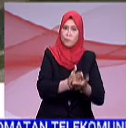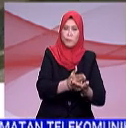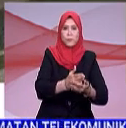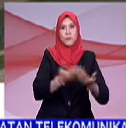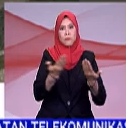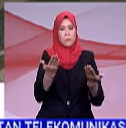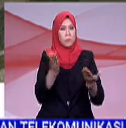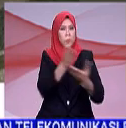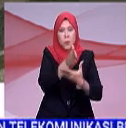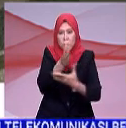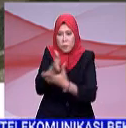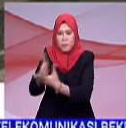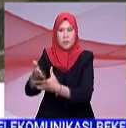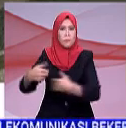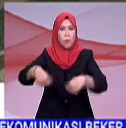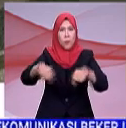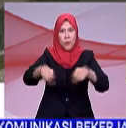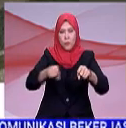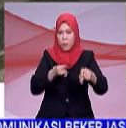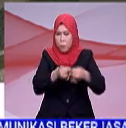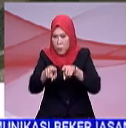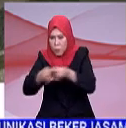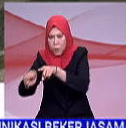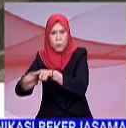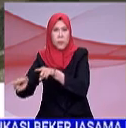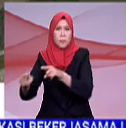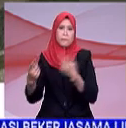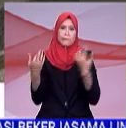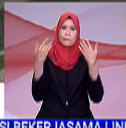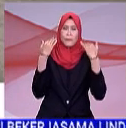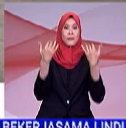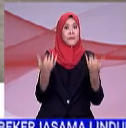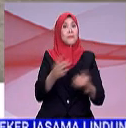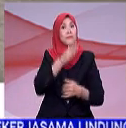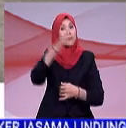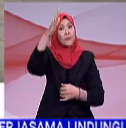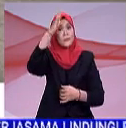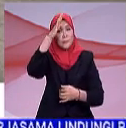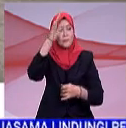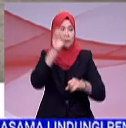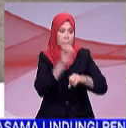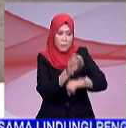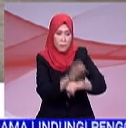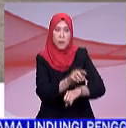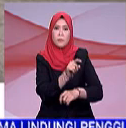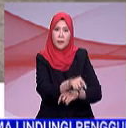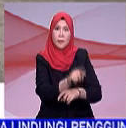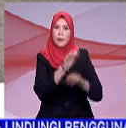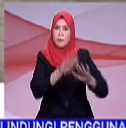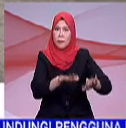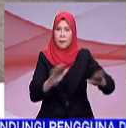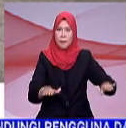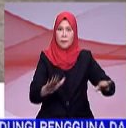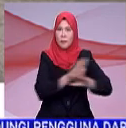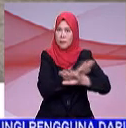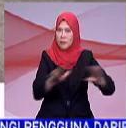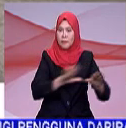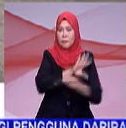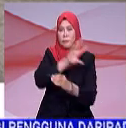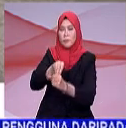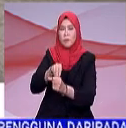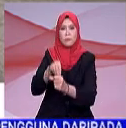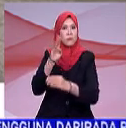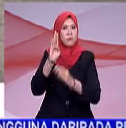yang mengganggu pengguna jalan raya yang lain. Ibu bapa turut dinasihatkan memastikan anak-anak masing-masing tidak terlibat